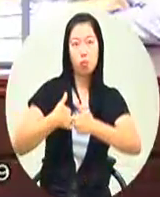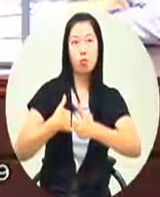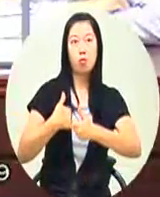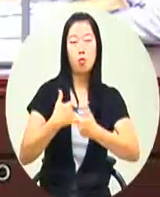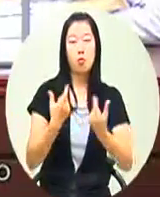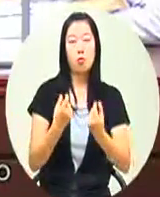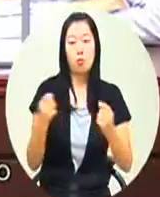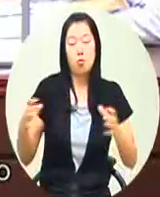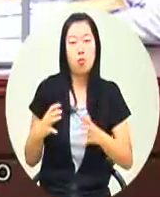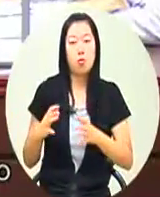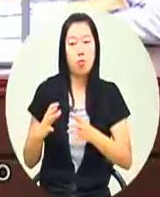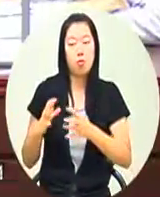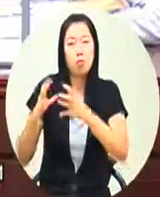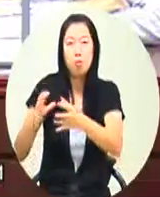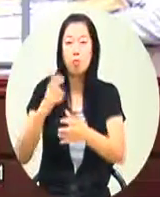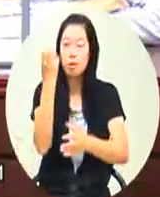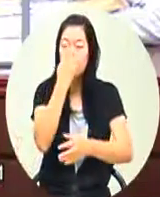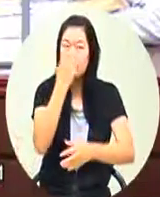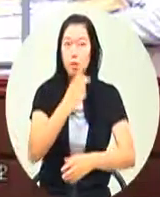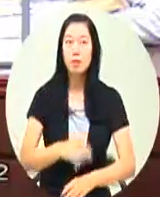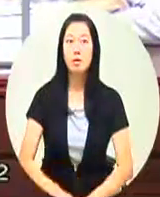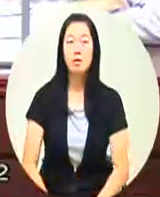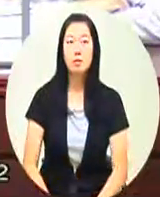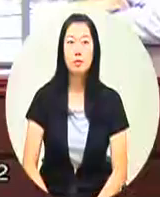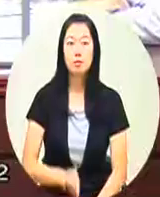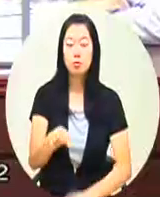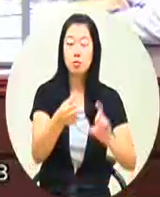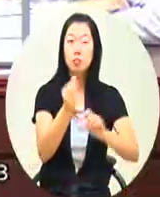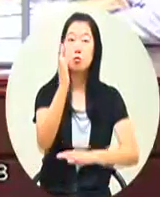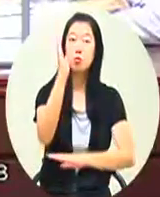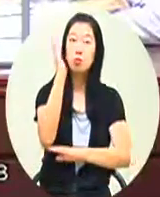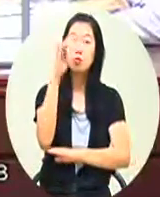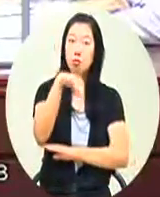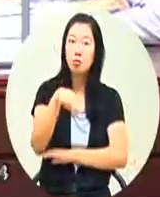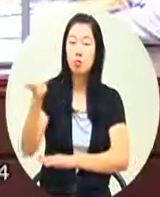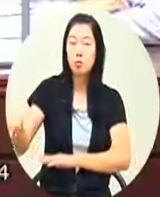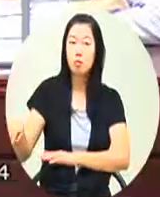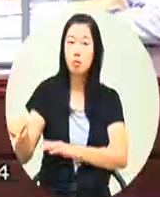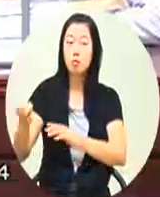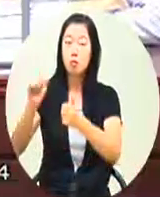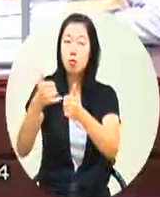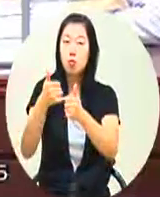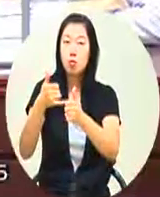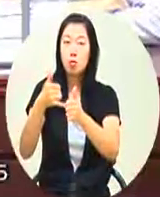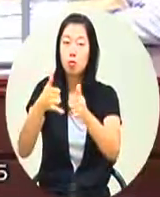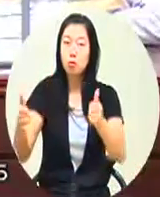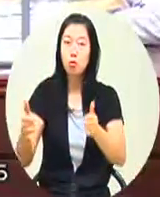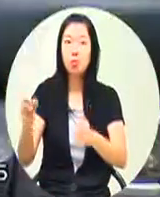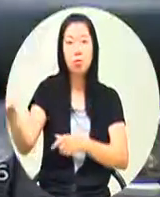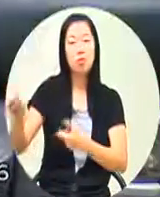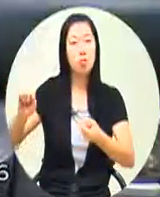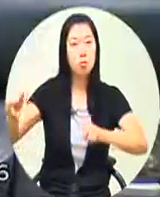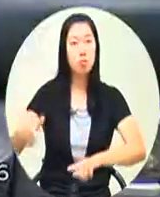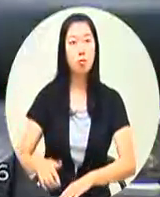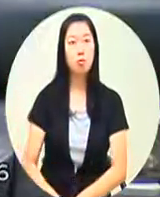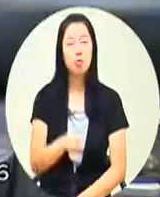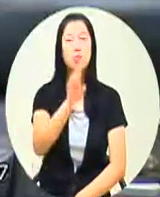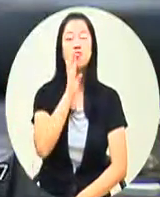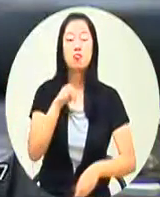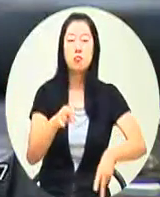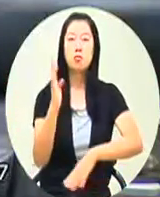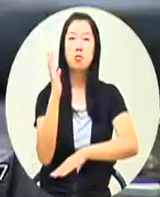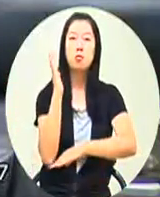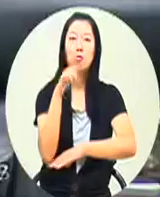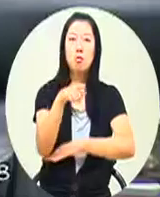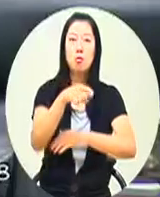会去，这个并不是说我 这。那区公所是民意代表吗？ 不是，因为区公 他不是嘛，他也是你们行政